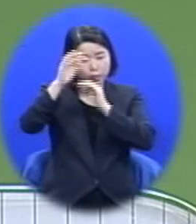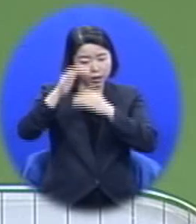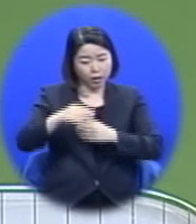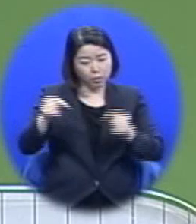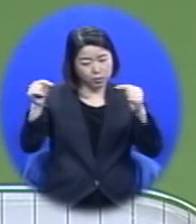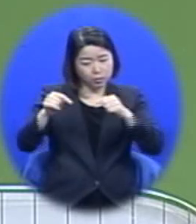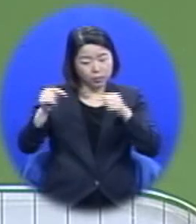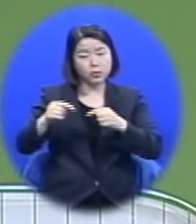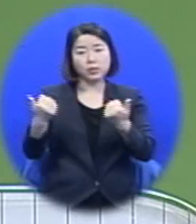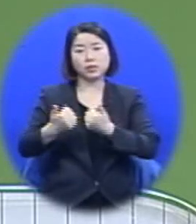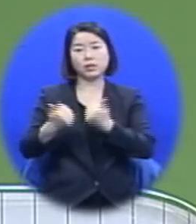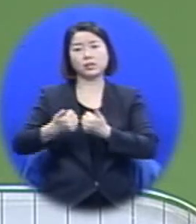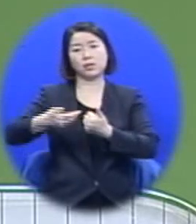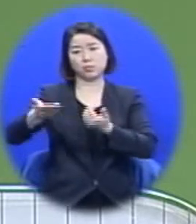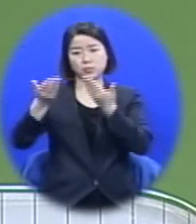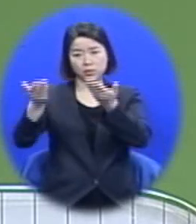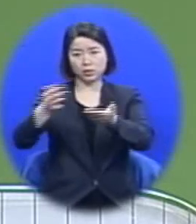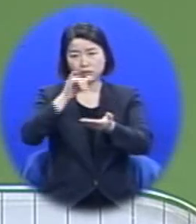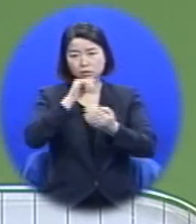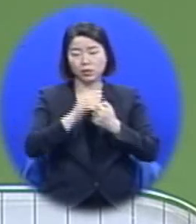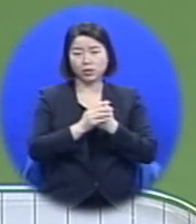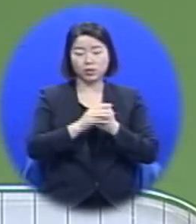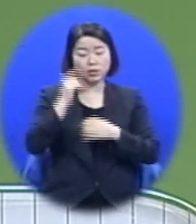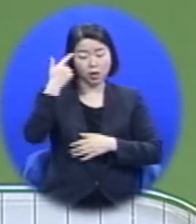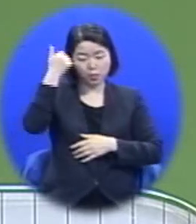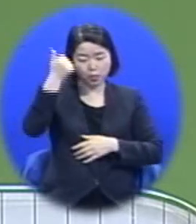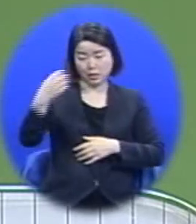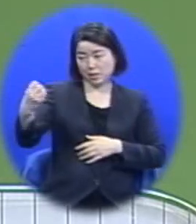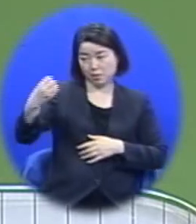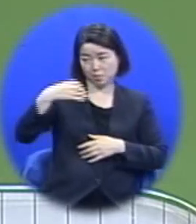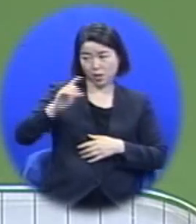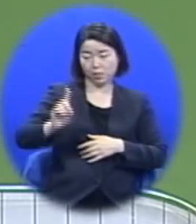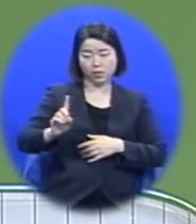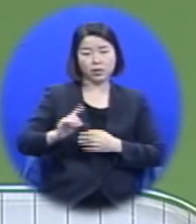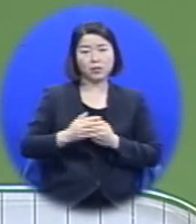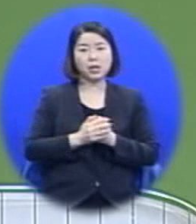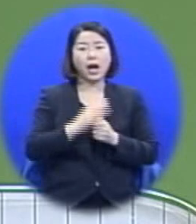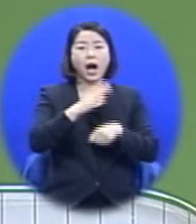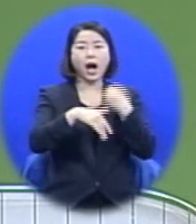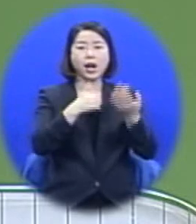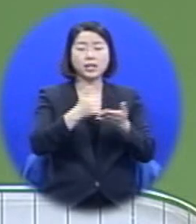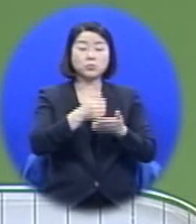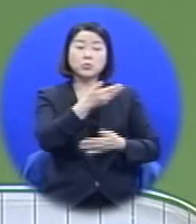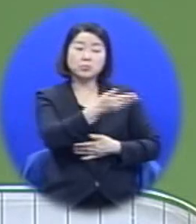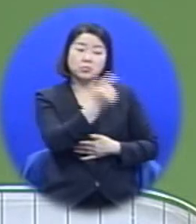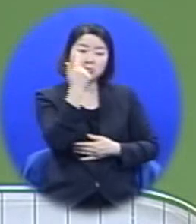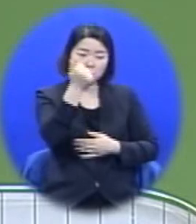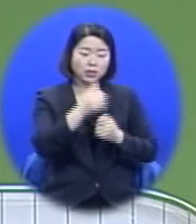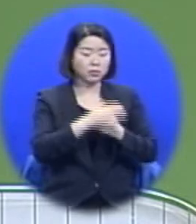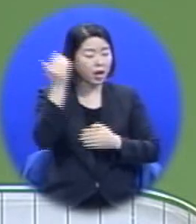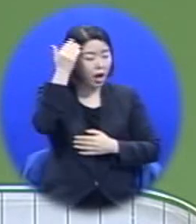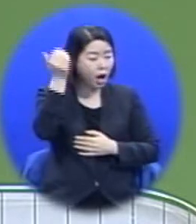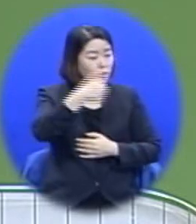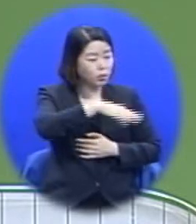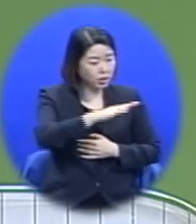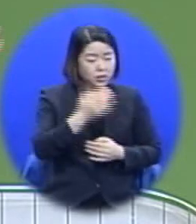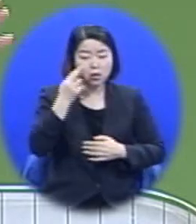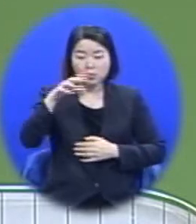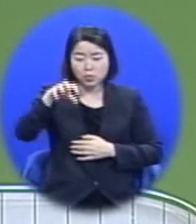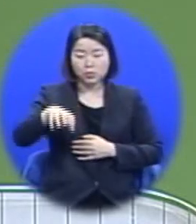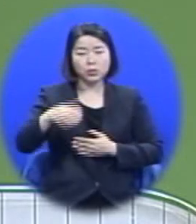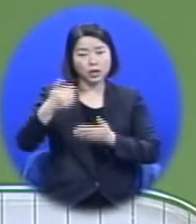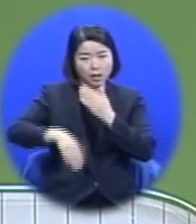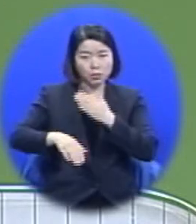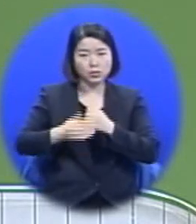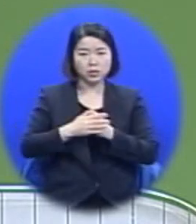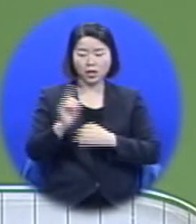드렸습니다 그때 그 목사님께서 이런 이야기 하셨어요 하나님은 목사님이 한국에 갈 t 미국의 있을지 아무